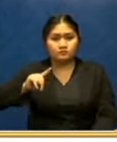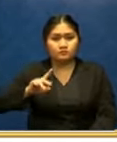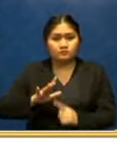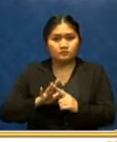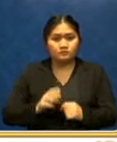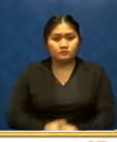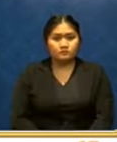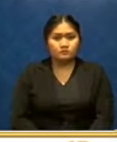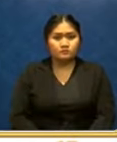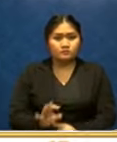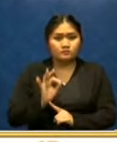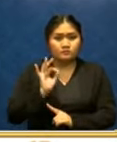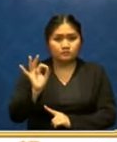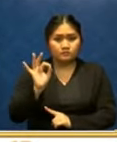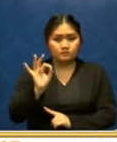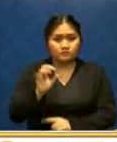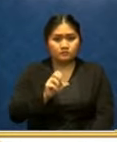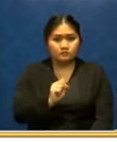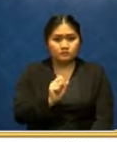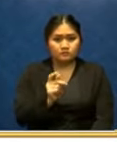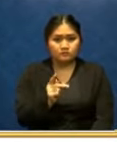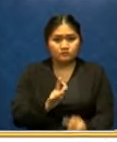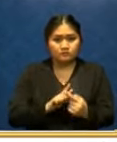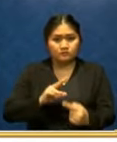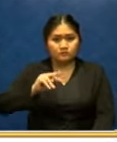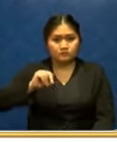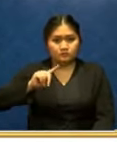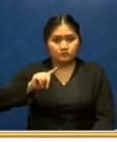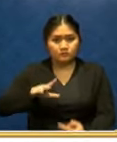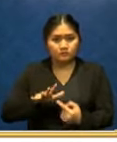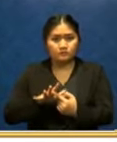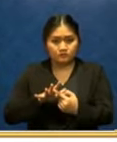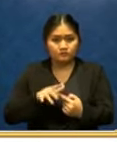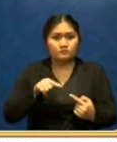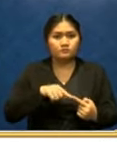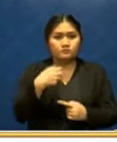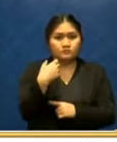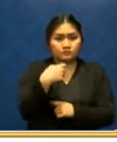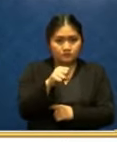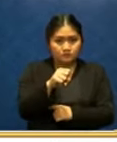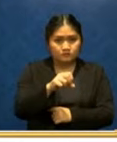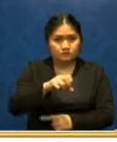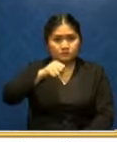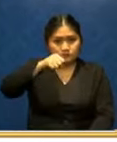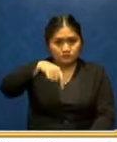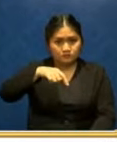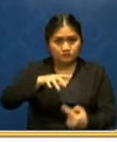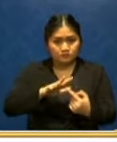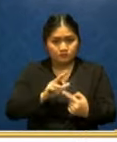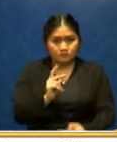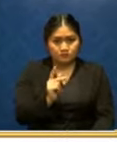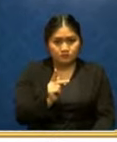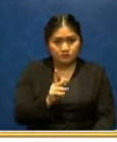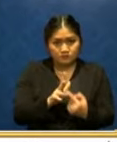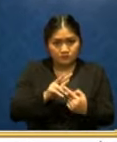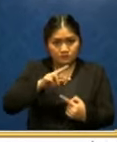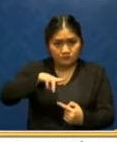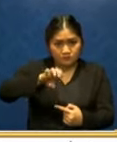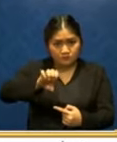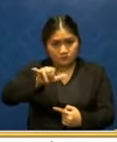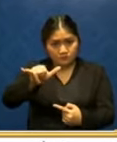า9นางสาวสกุณาสารนันท์10นายสักริยาสอิ